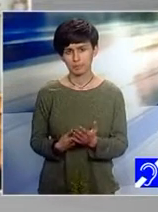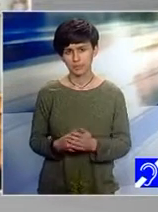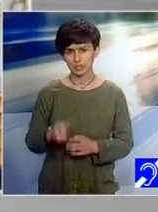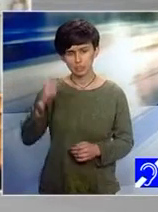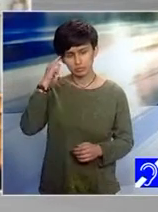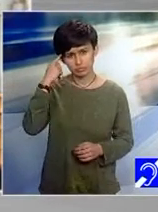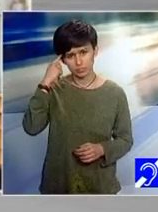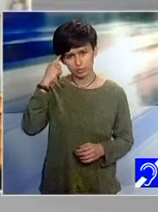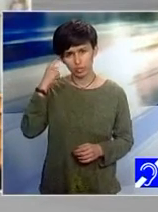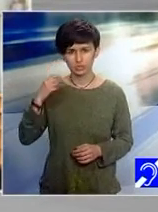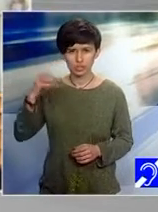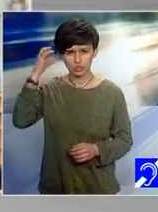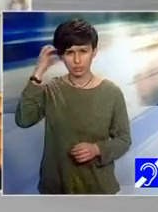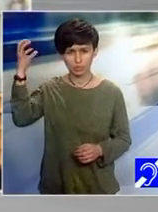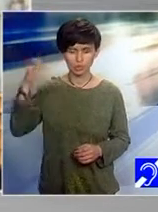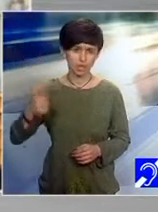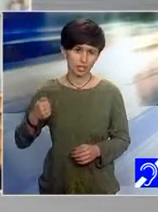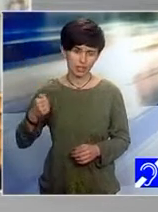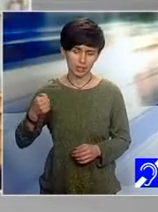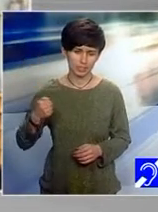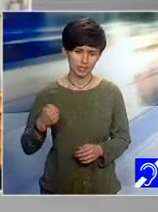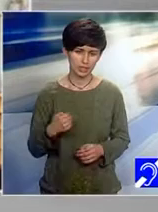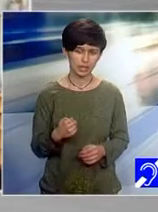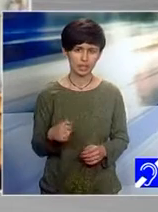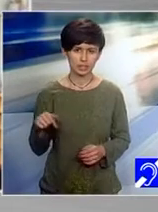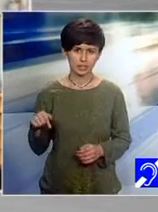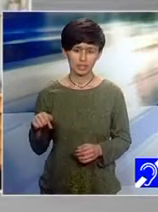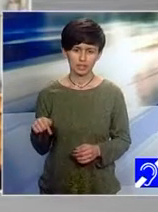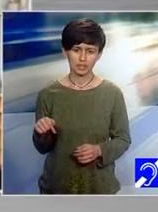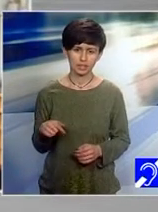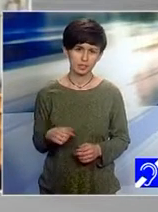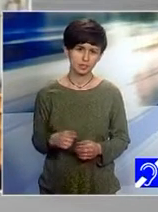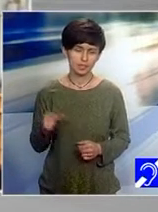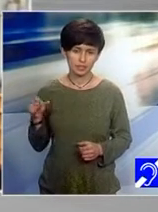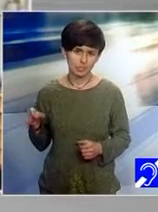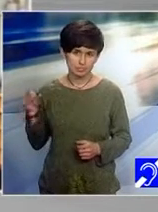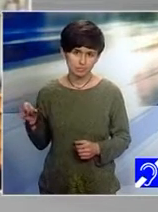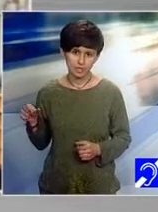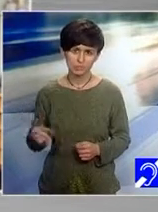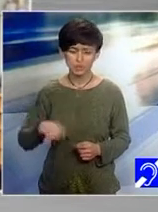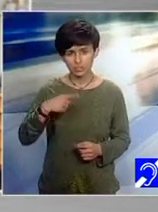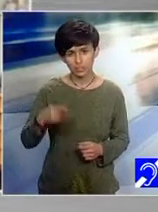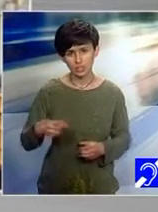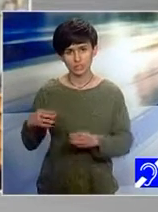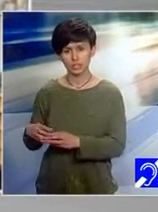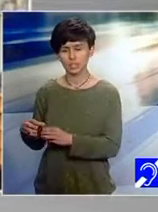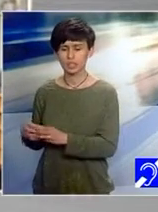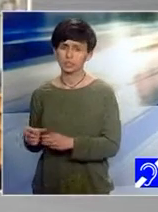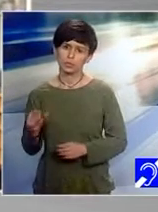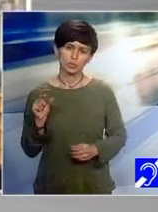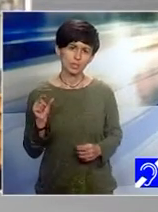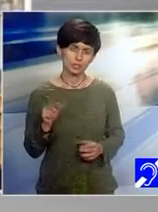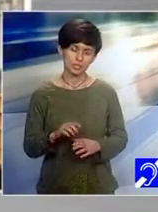cunoașterea culturii armene aici de către celelalte minorități de majoritate.